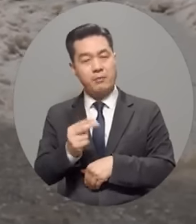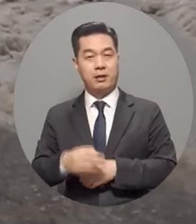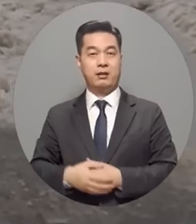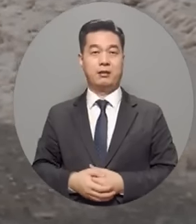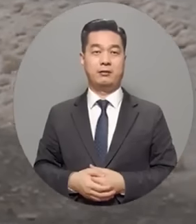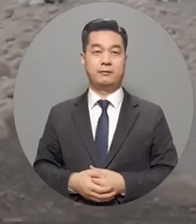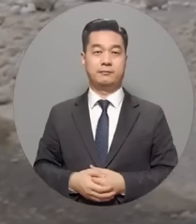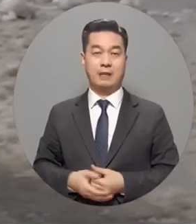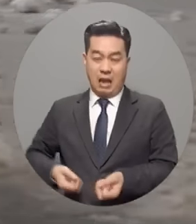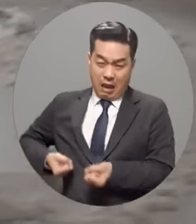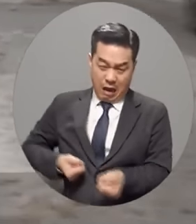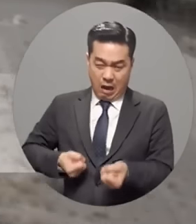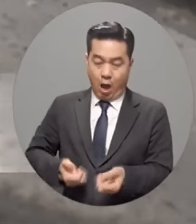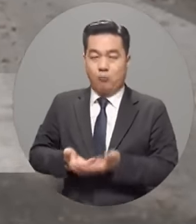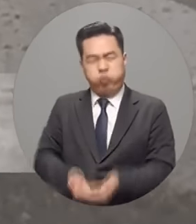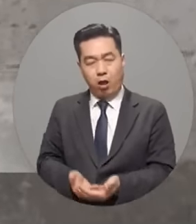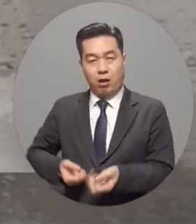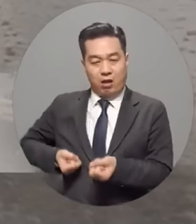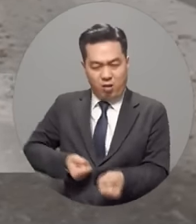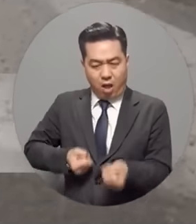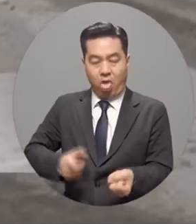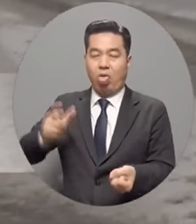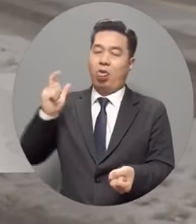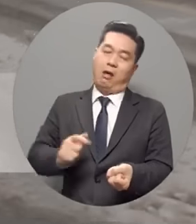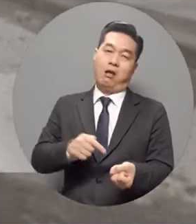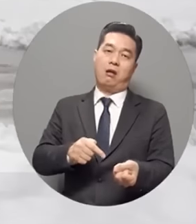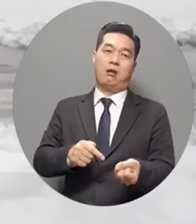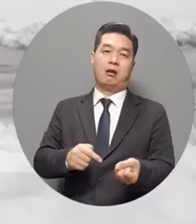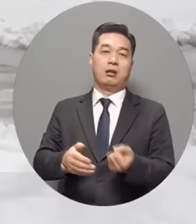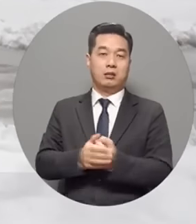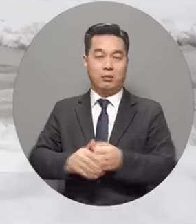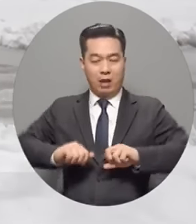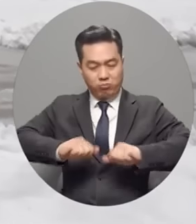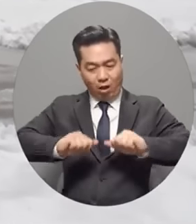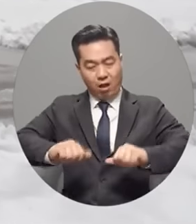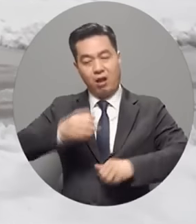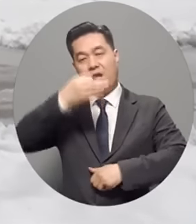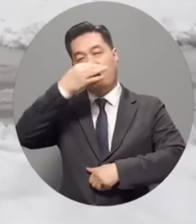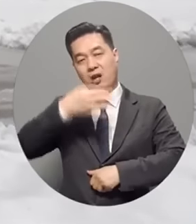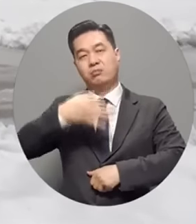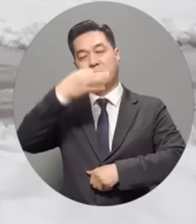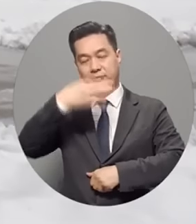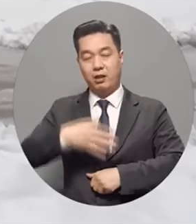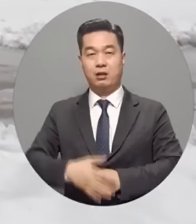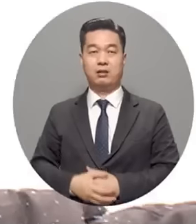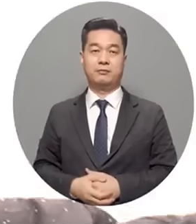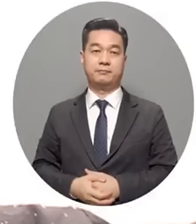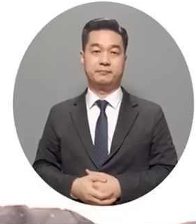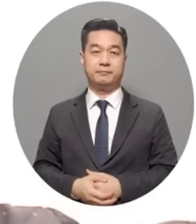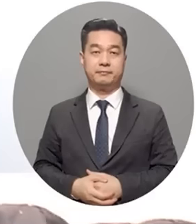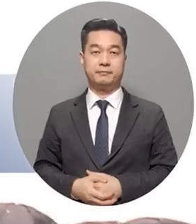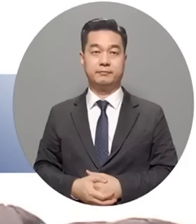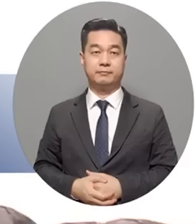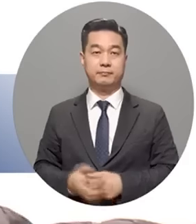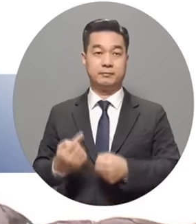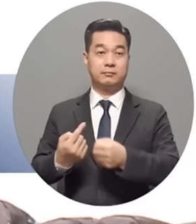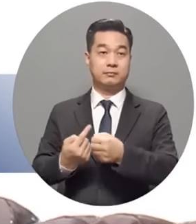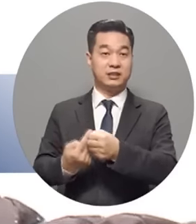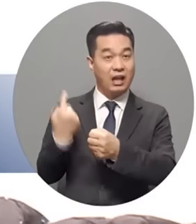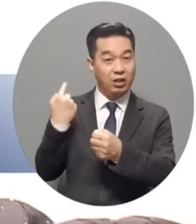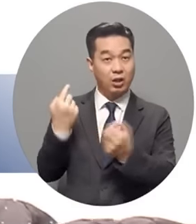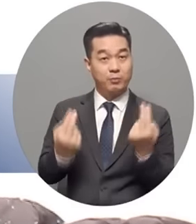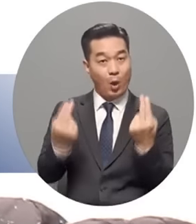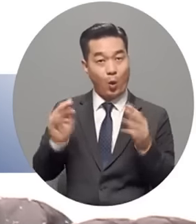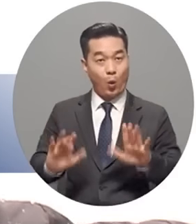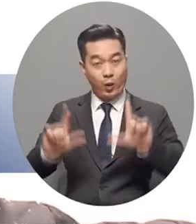잘 퍼지지도 밀리지도 않는 젖은 눈의 특성 때문에 치우는 사람들도 종일 진땀을 뺍니다. 작년 되면은 올해 눈이